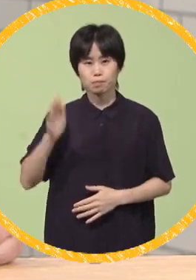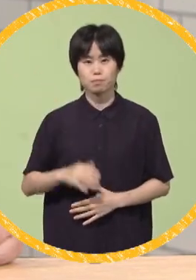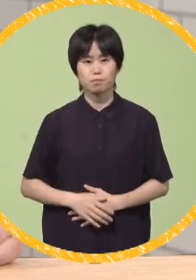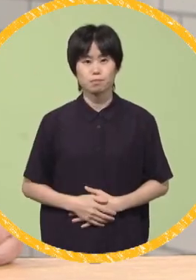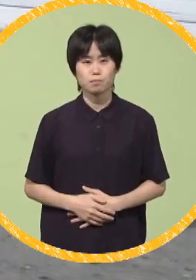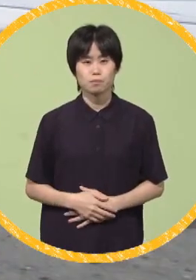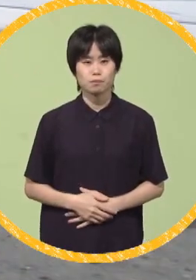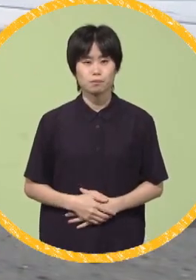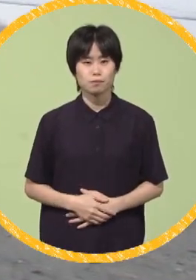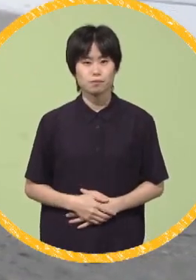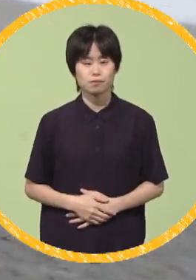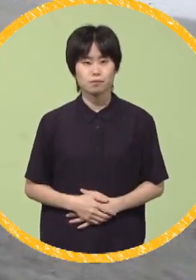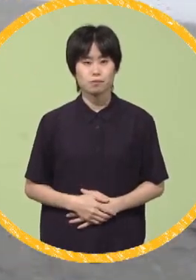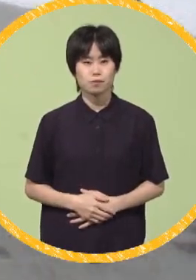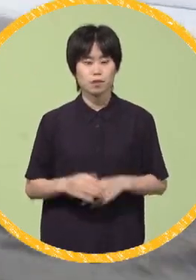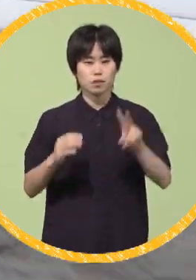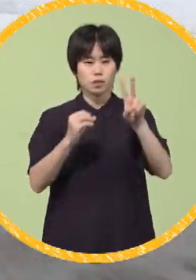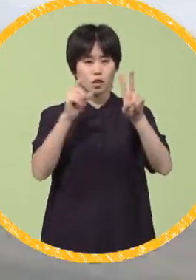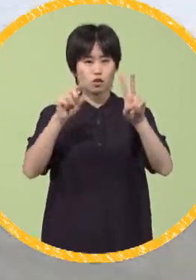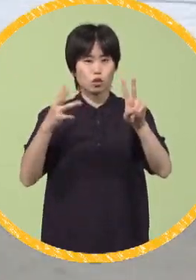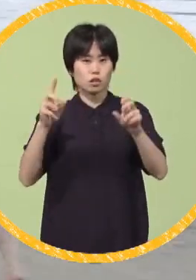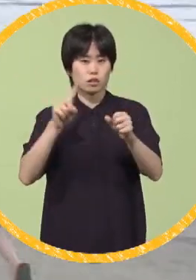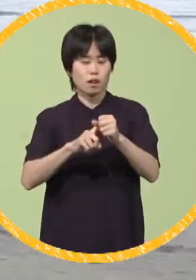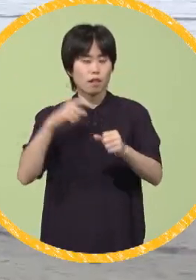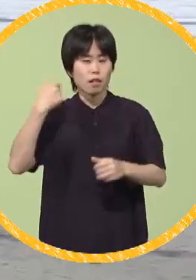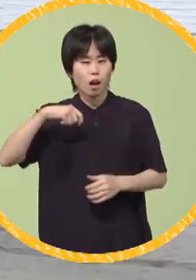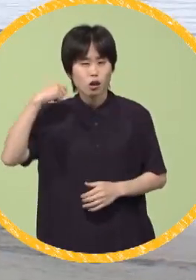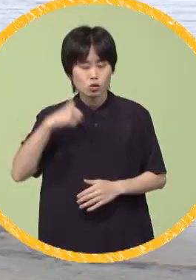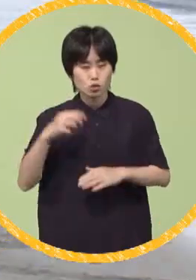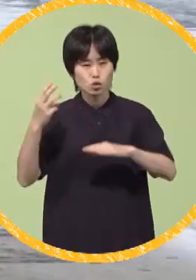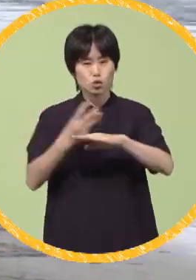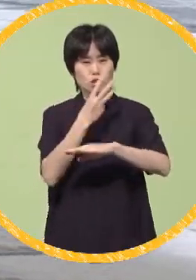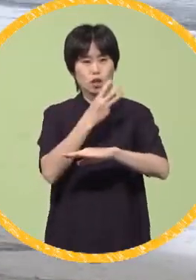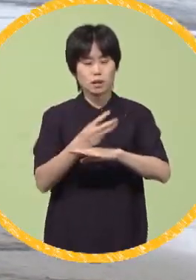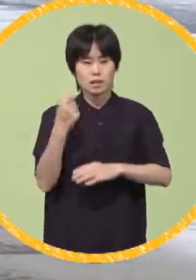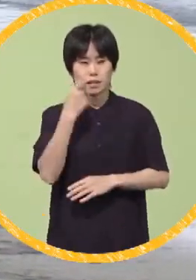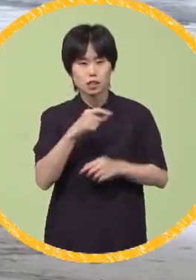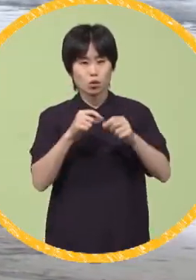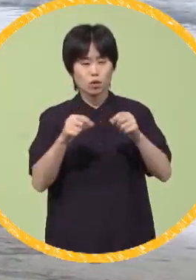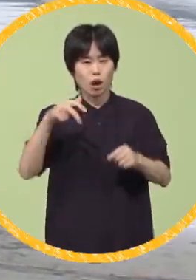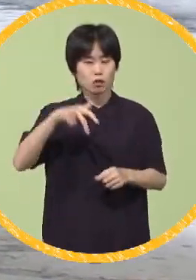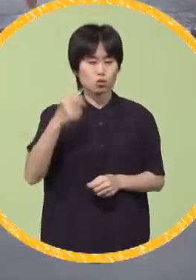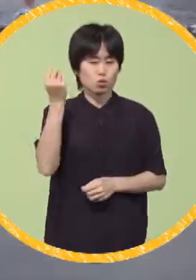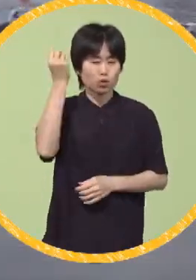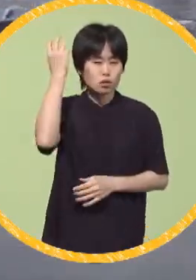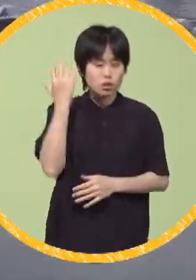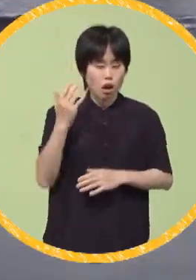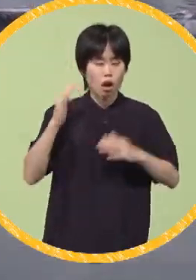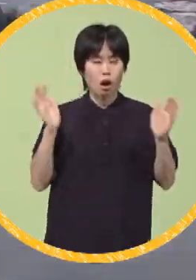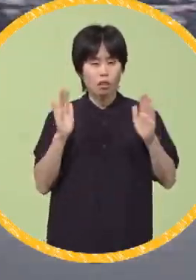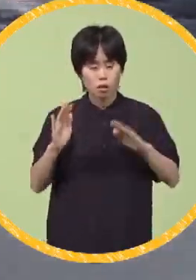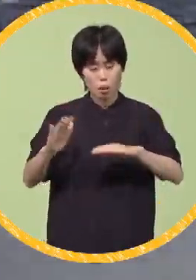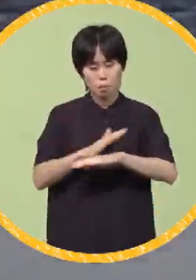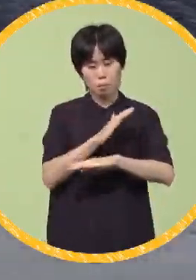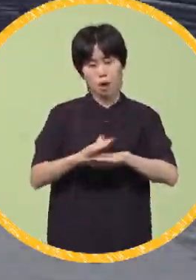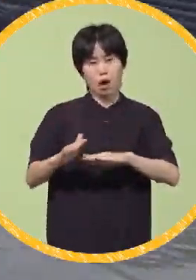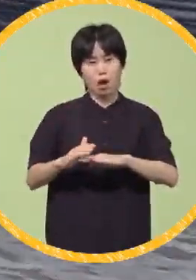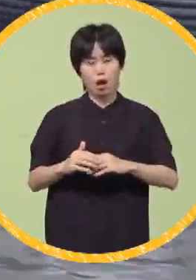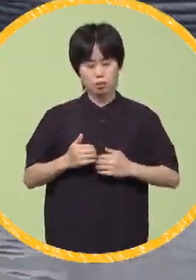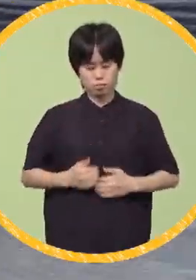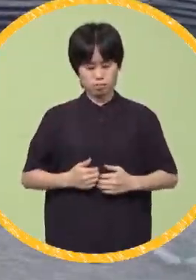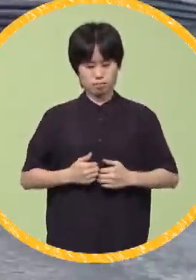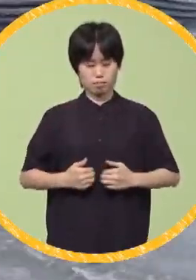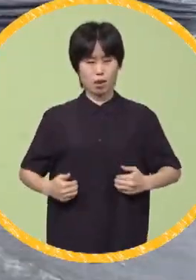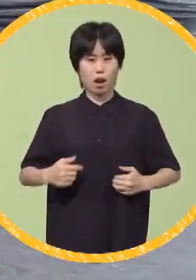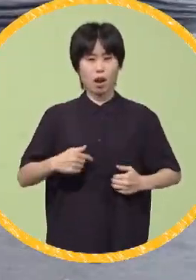うぞ。こちらですね、2018年の夏、由比ガ浜にシロナガスクジラの赤ちゃんが打ち上げられ、その胃の中から海の中で誤